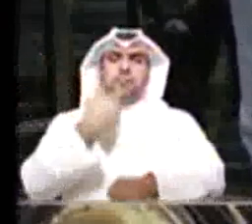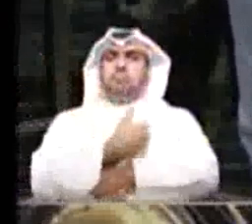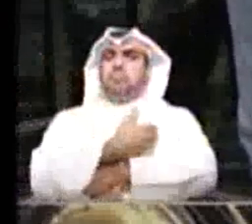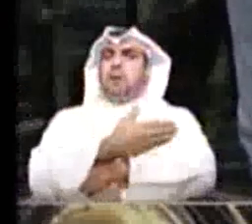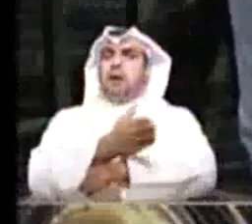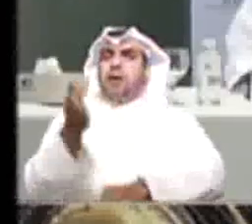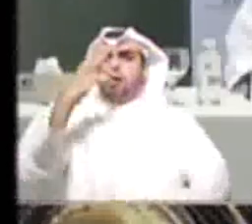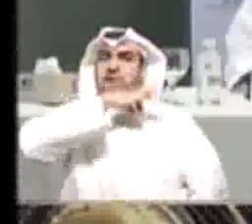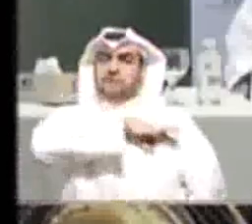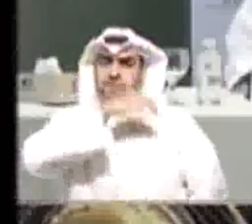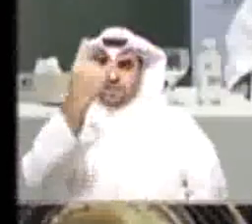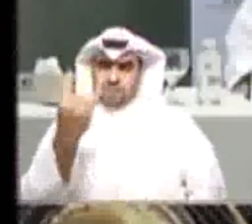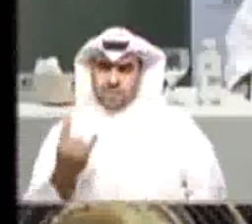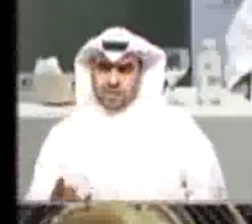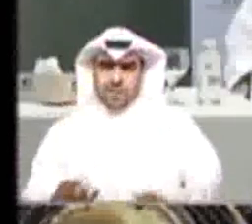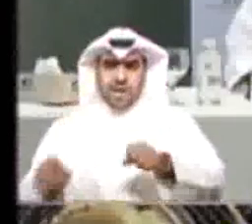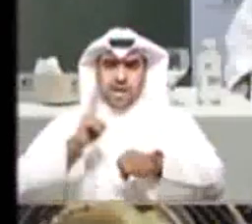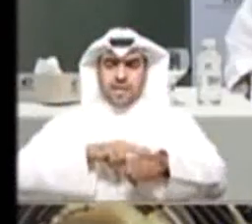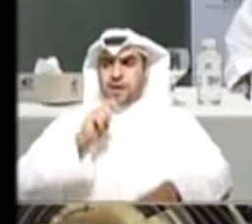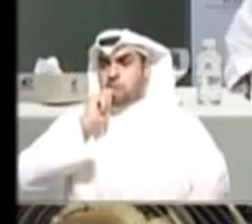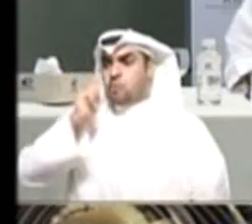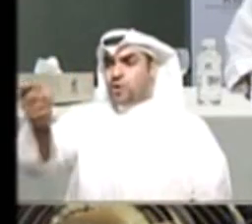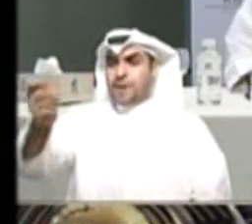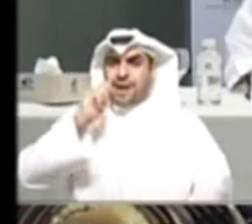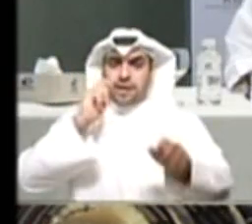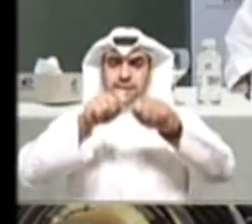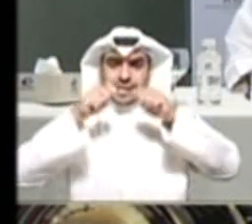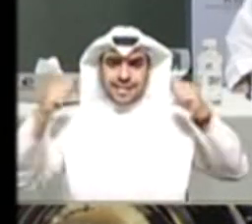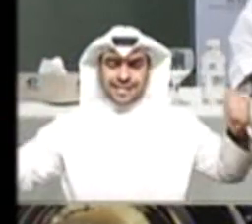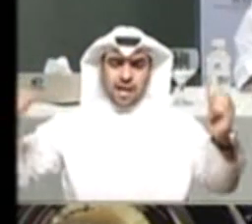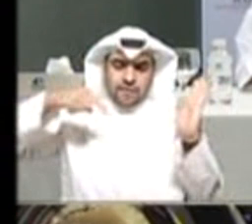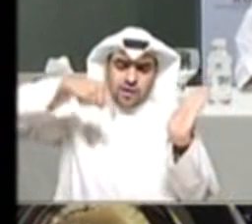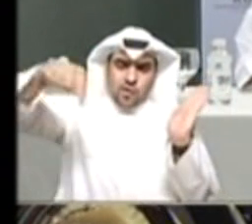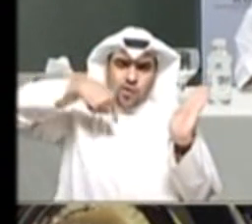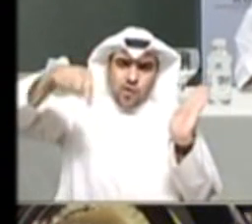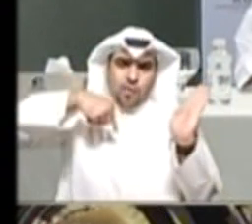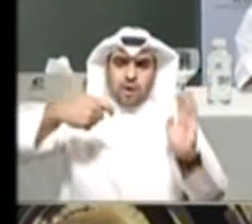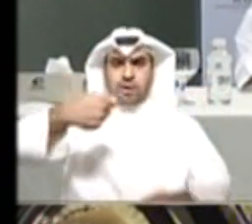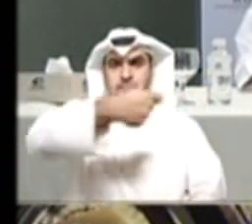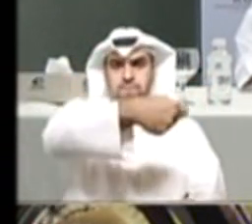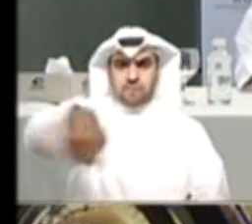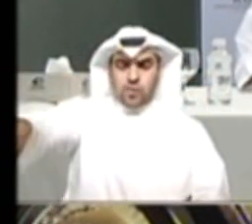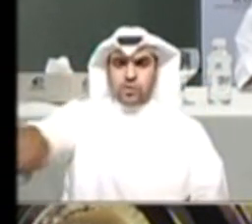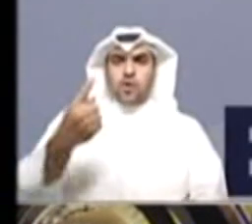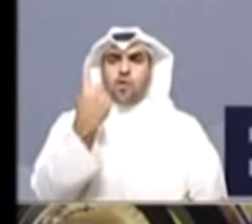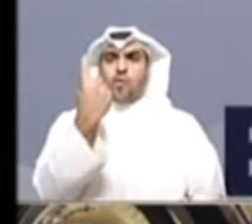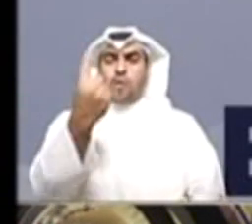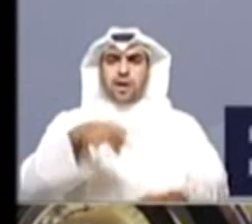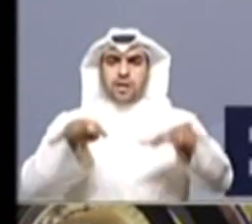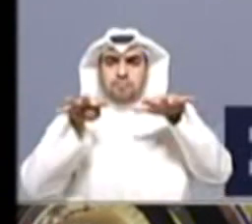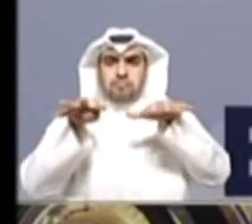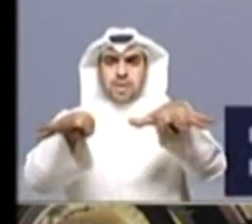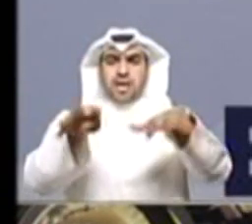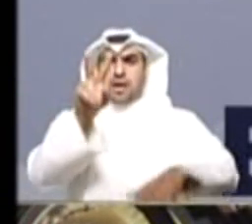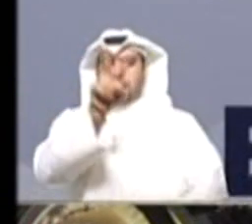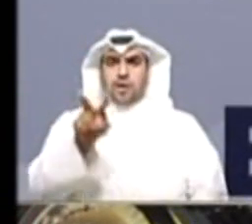عن توقيع الشركة مؤخرا على عقد تمويل بقيمة تجاوزت 1,000,000,000 دولار أمريكي مع مجموعة